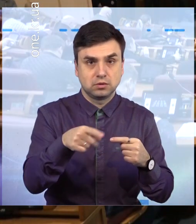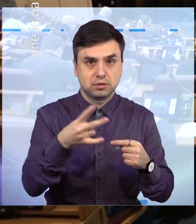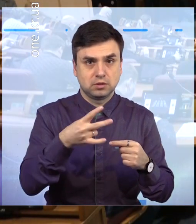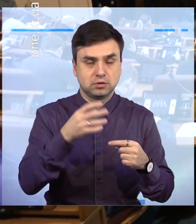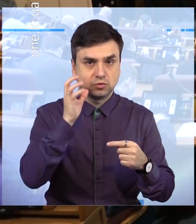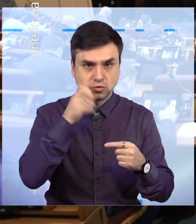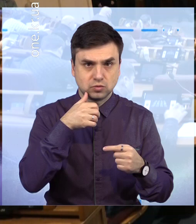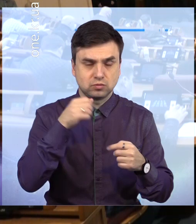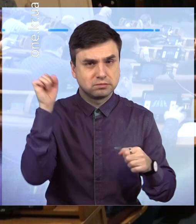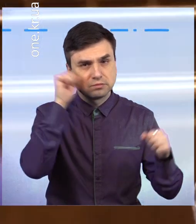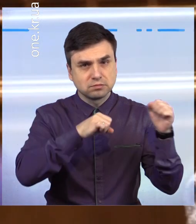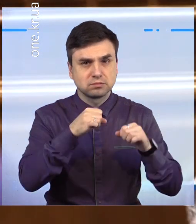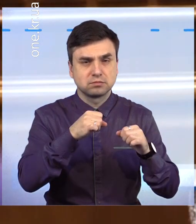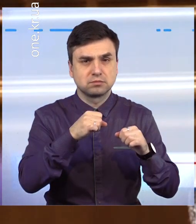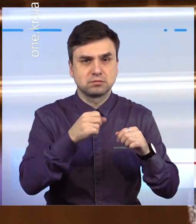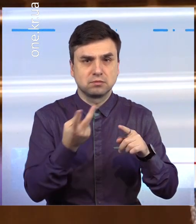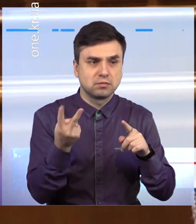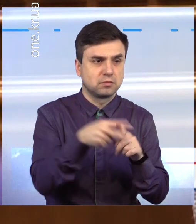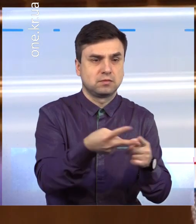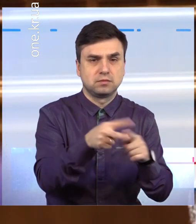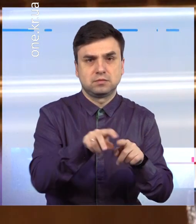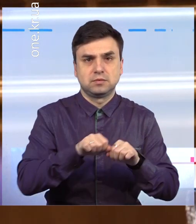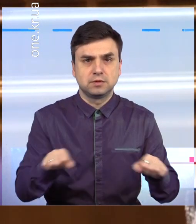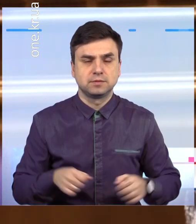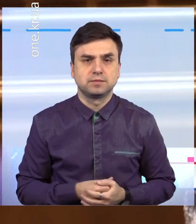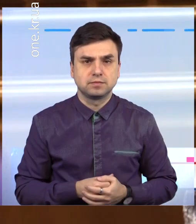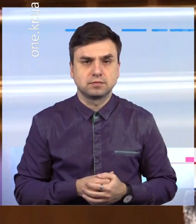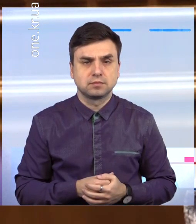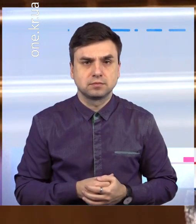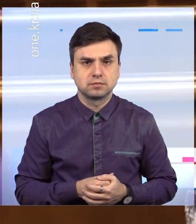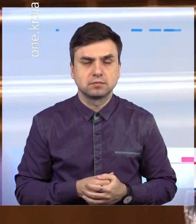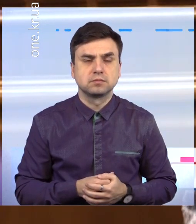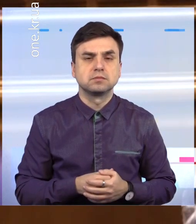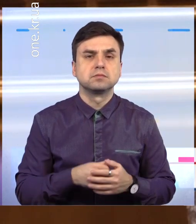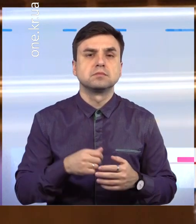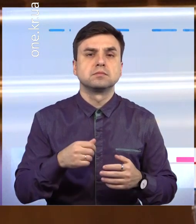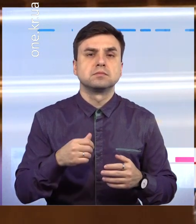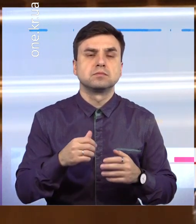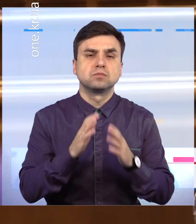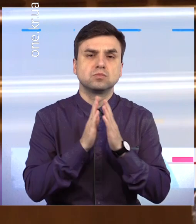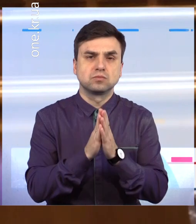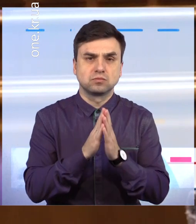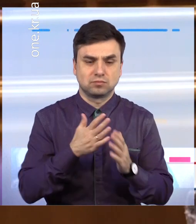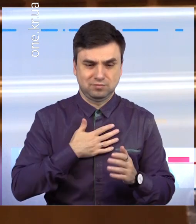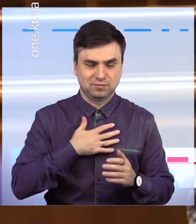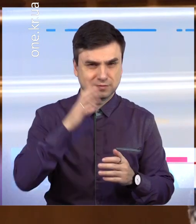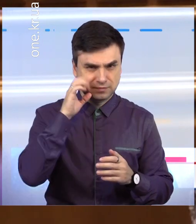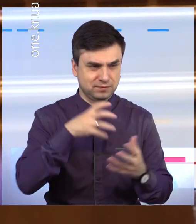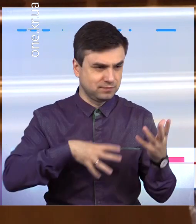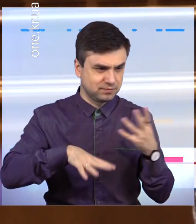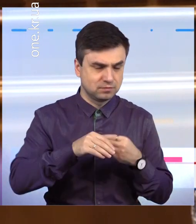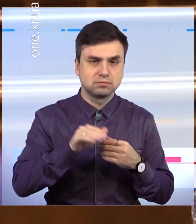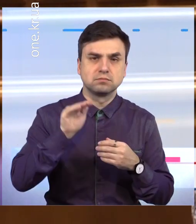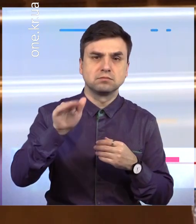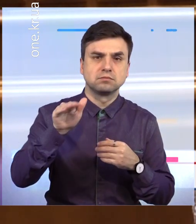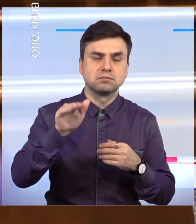земляків, які їх обирали. Обязать депутатов от монобольшинства Верховной Рады, от нашего Кривого Рога, с которыми мы